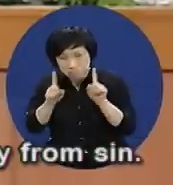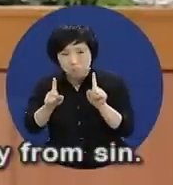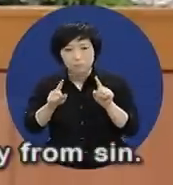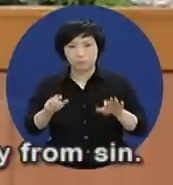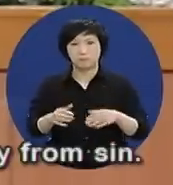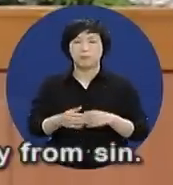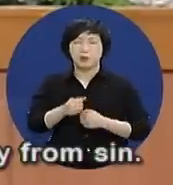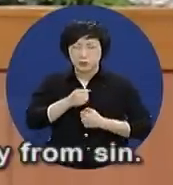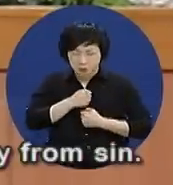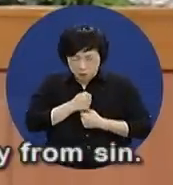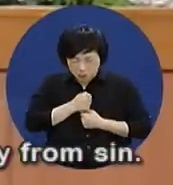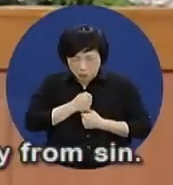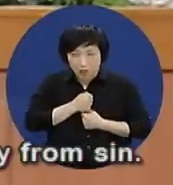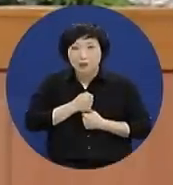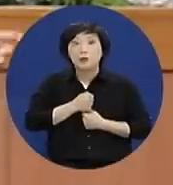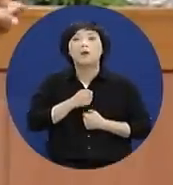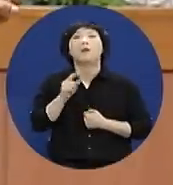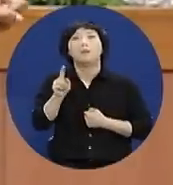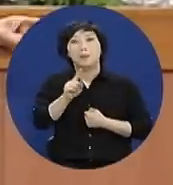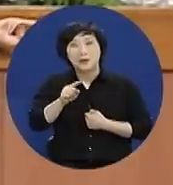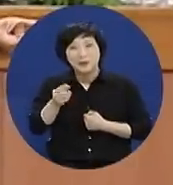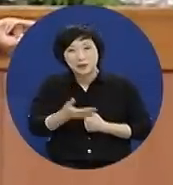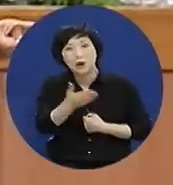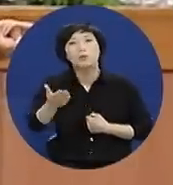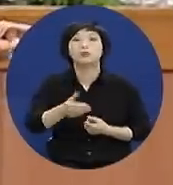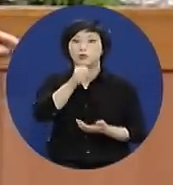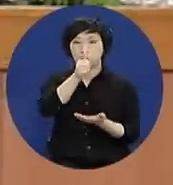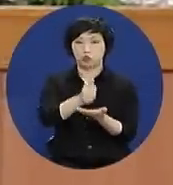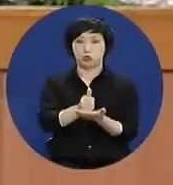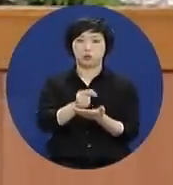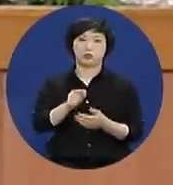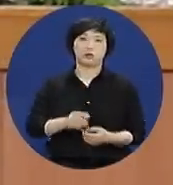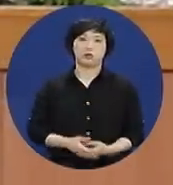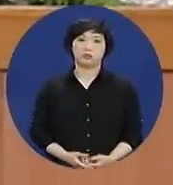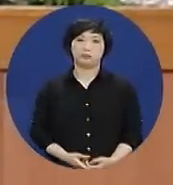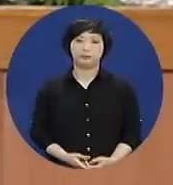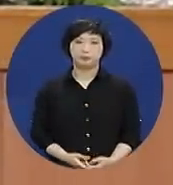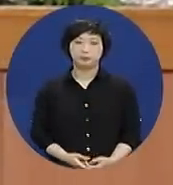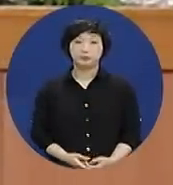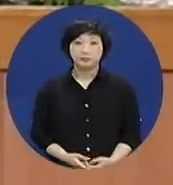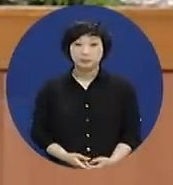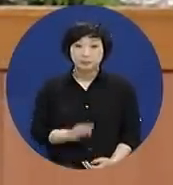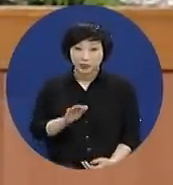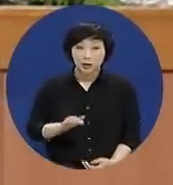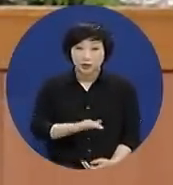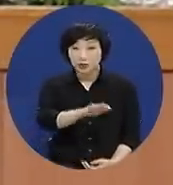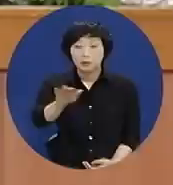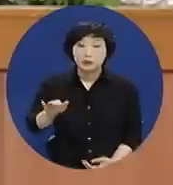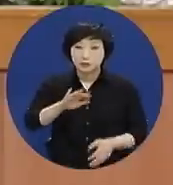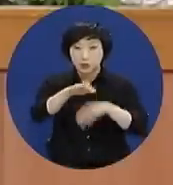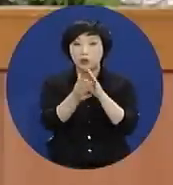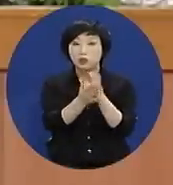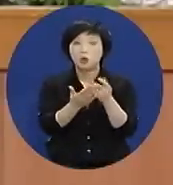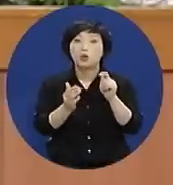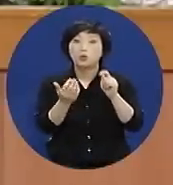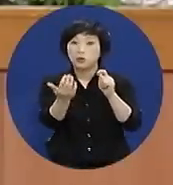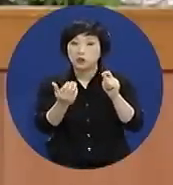警戒しなければならないことが罪なのです第1のコンド